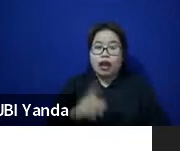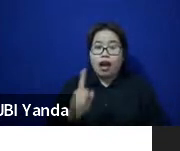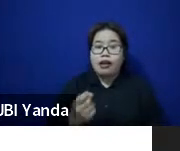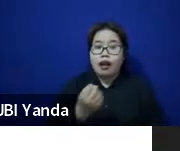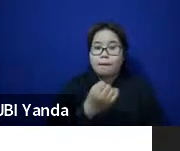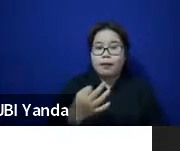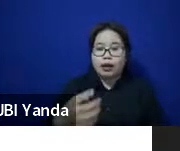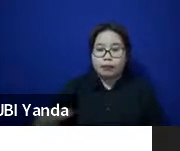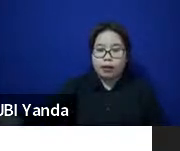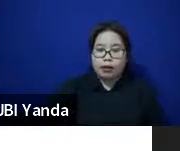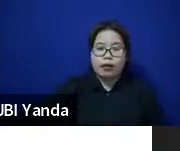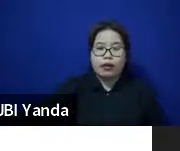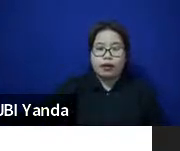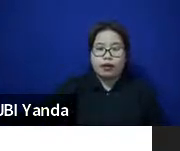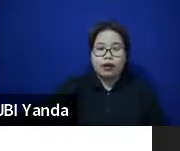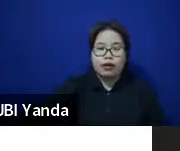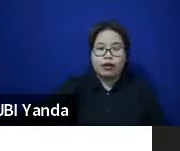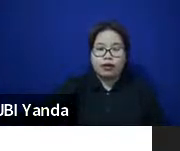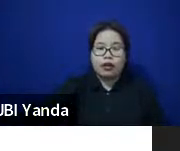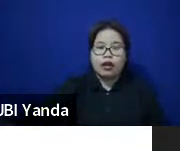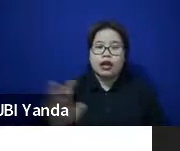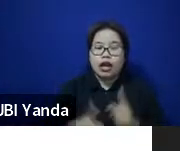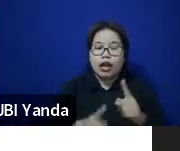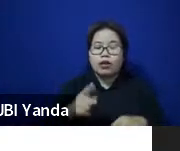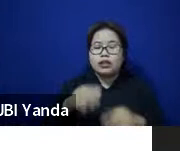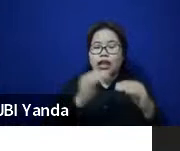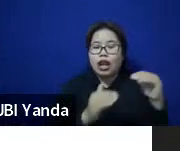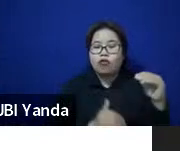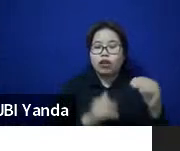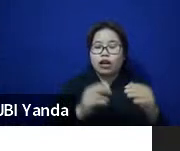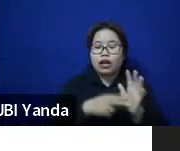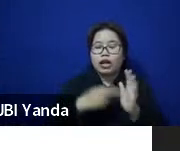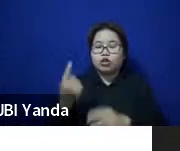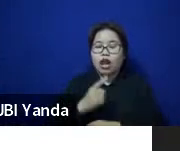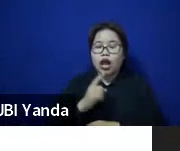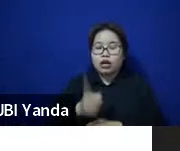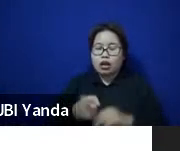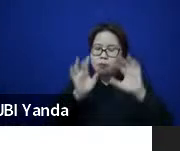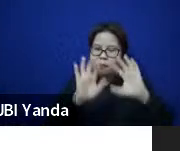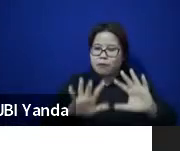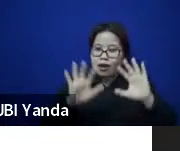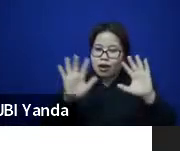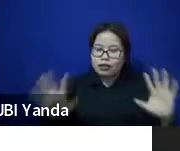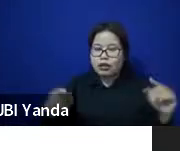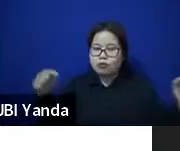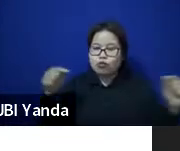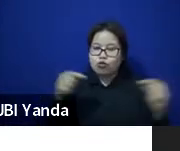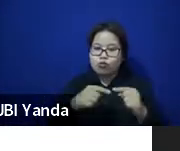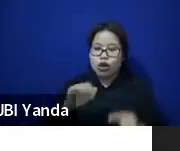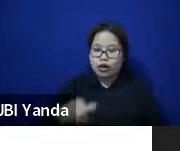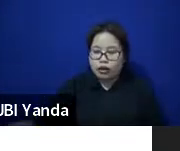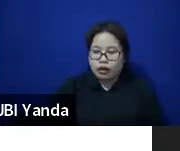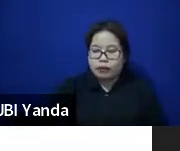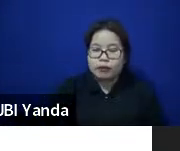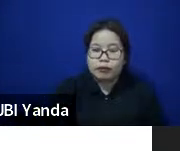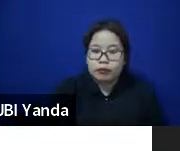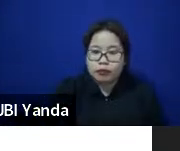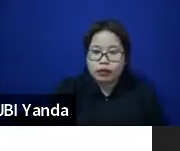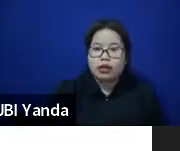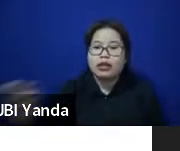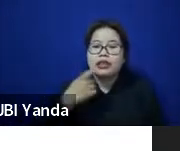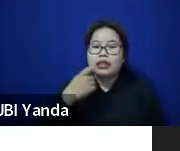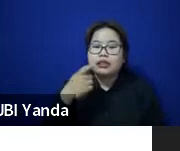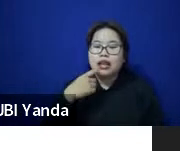Beberapa regulasi di level nasional itu ada banyak sekali sebetulnya yang ada kaitannya dengan isu-isu